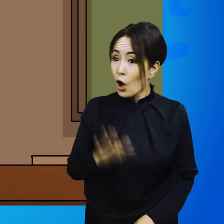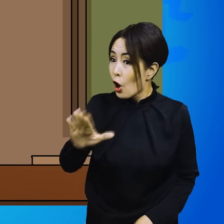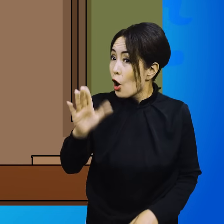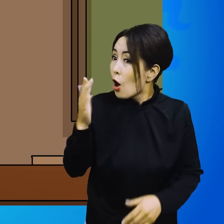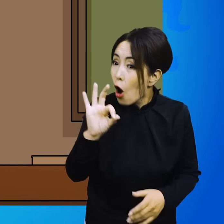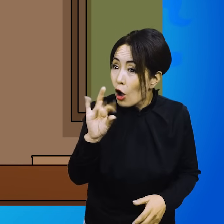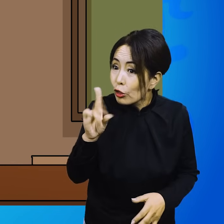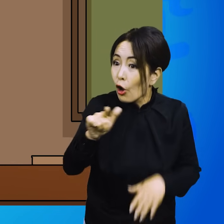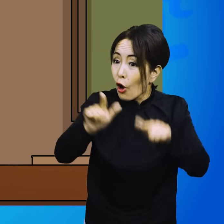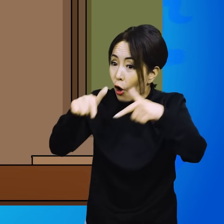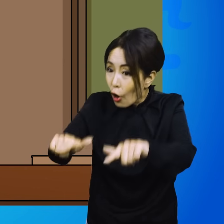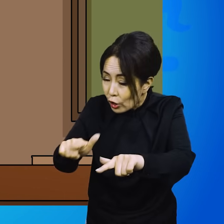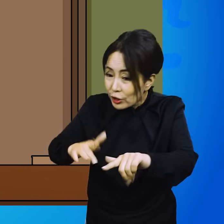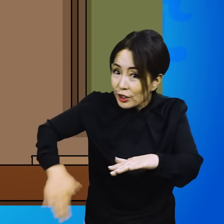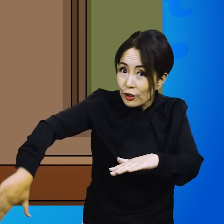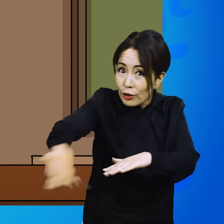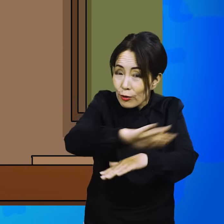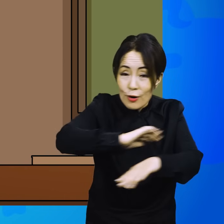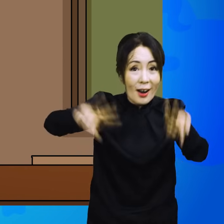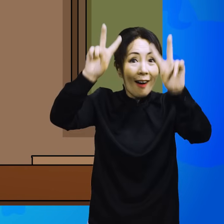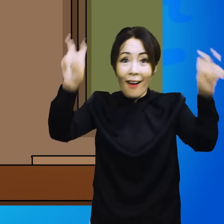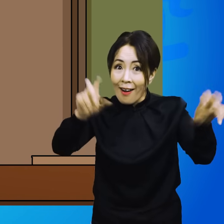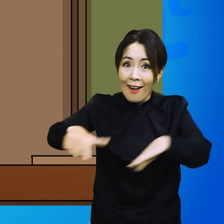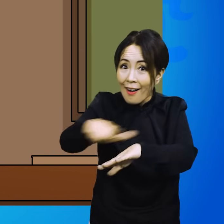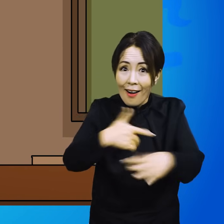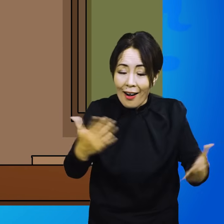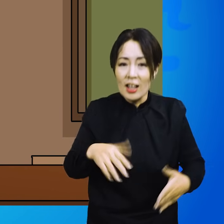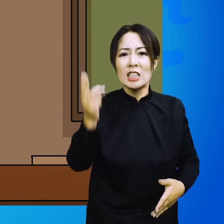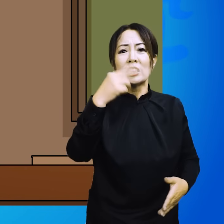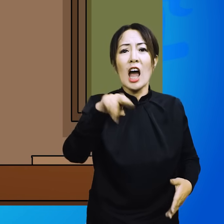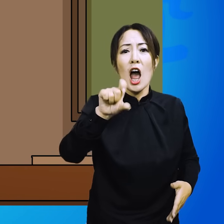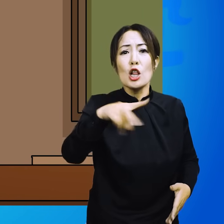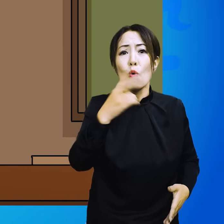Онон голын хөвөнд дэлүүн болдог хэмэх газар мэндэлжээ.